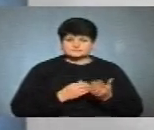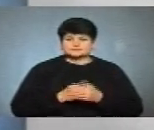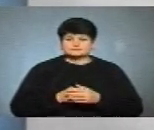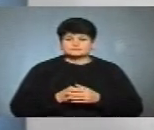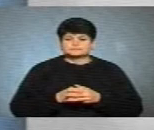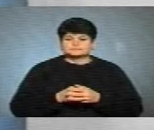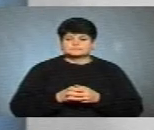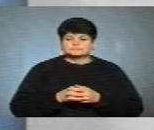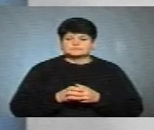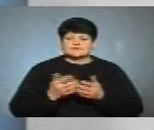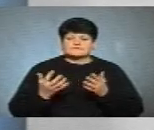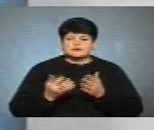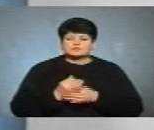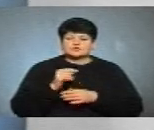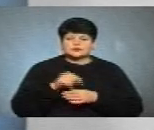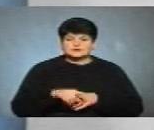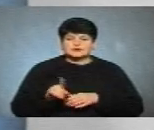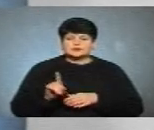Потім виявлено те, що